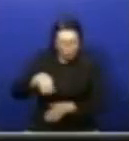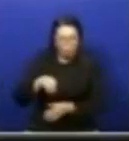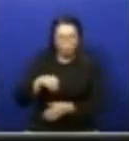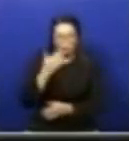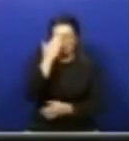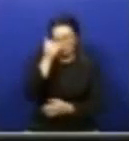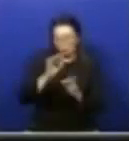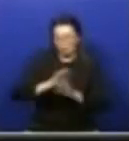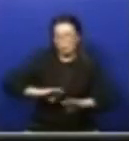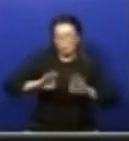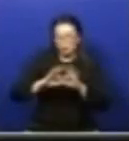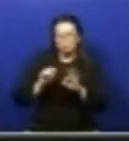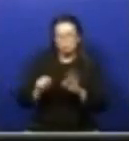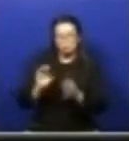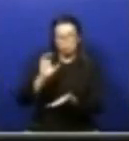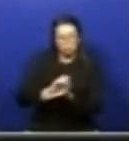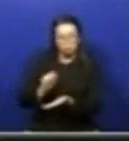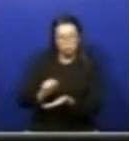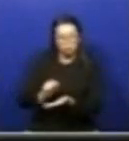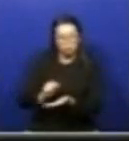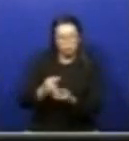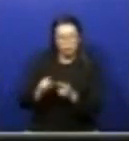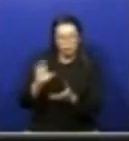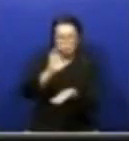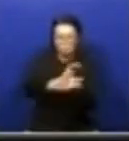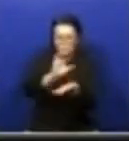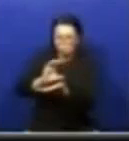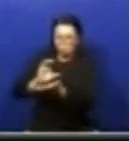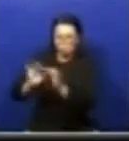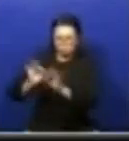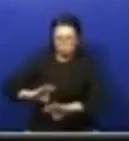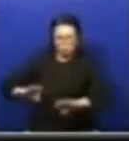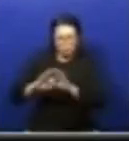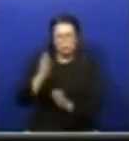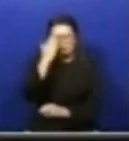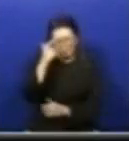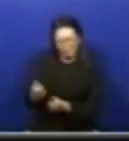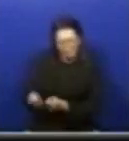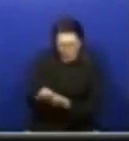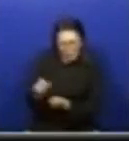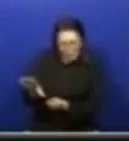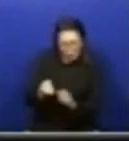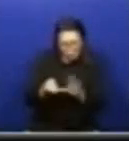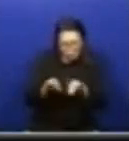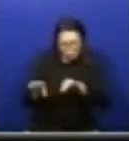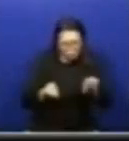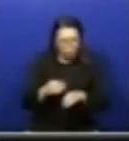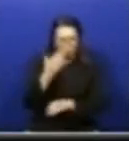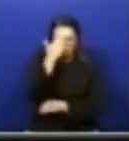แหละครับไม่ควรเอามาอย่างยิ่งก็เว้นนะครับมันไม่จำเป็นต้องเป็น 10% ทุกกระทรวงทบวงกร